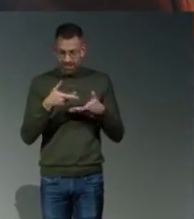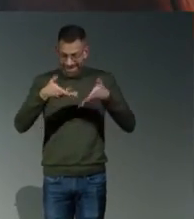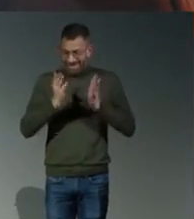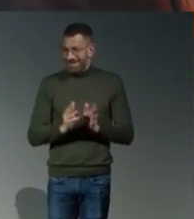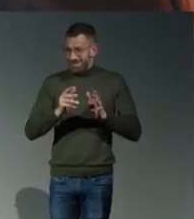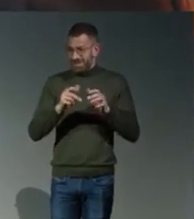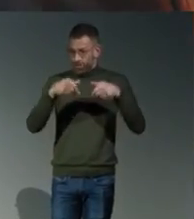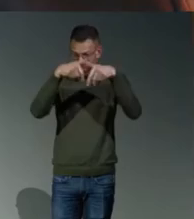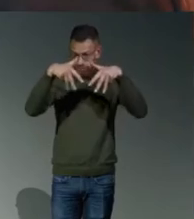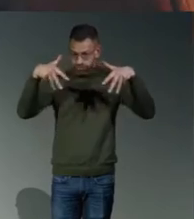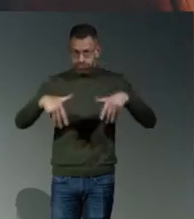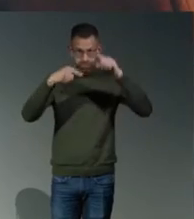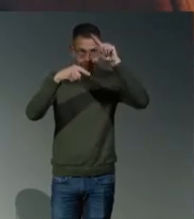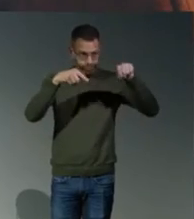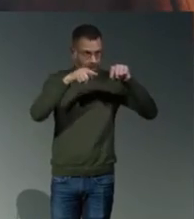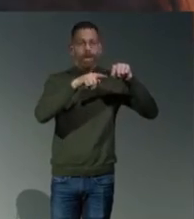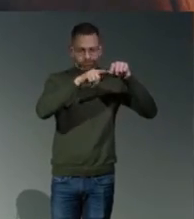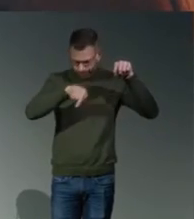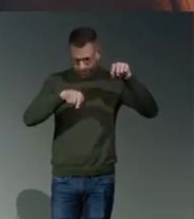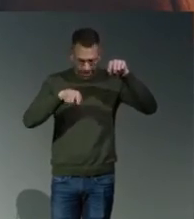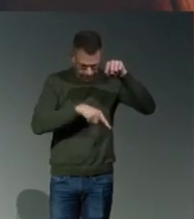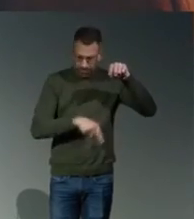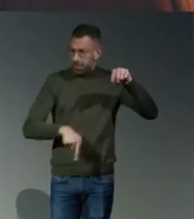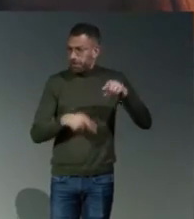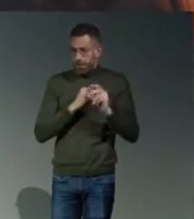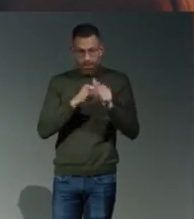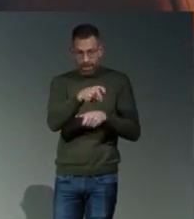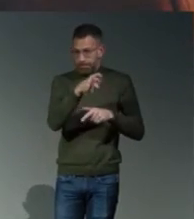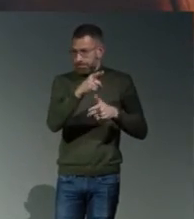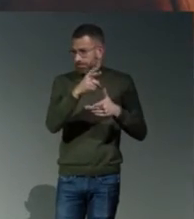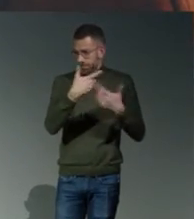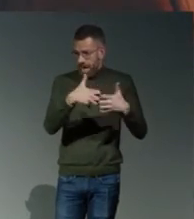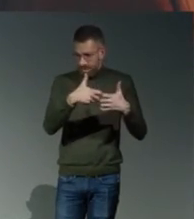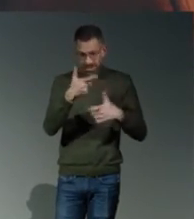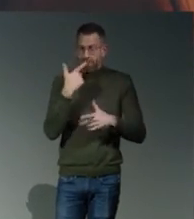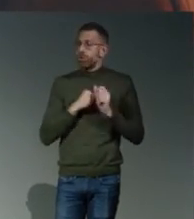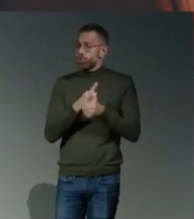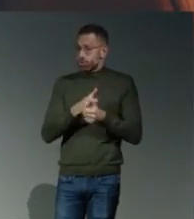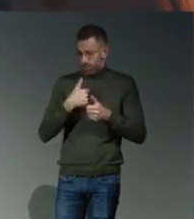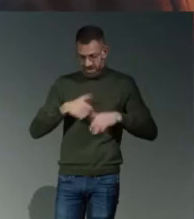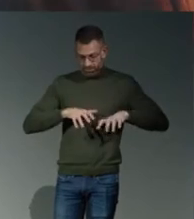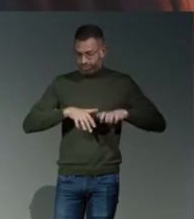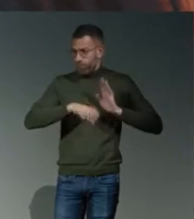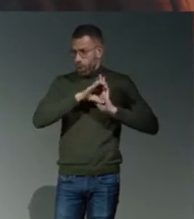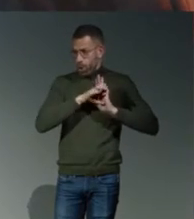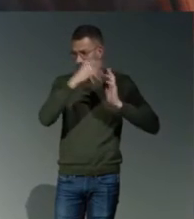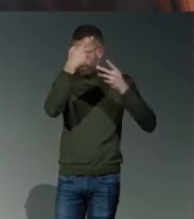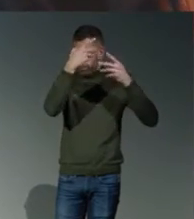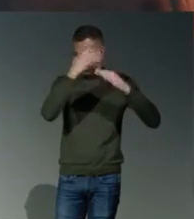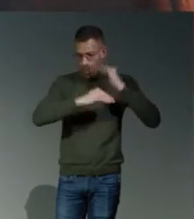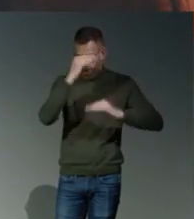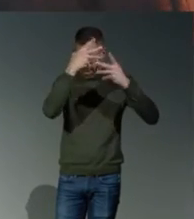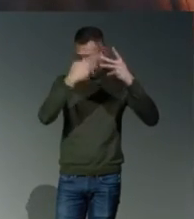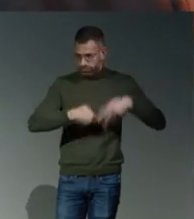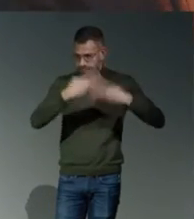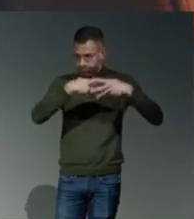est programmé par la machine et qui est envisagé par la machine et qui est écrit par le codeur. Et en fait, avant